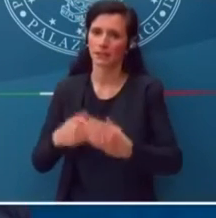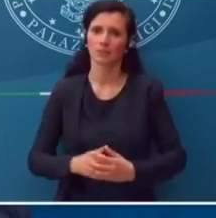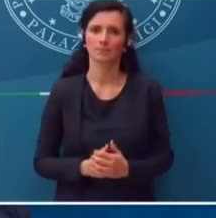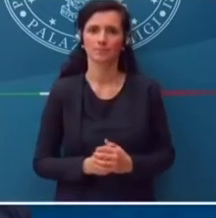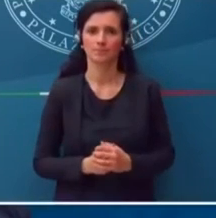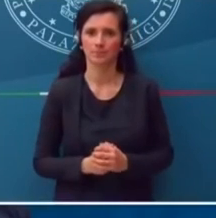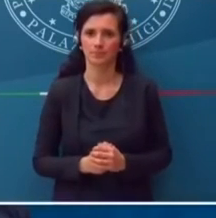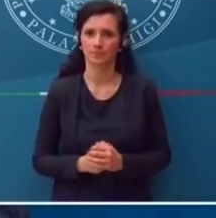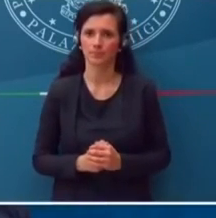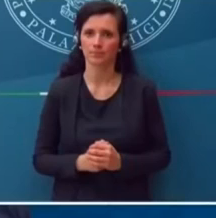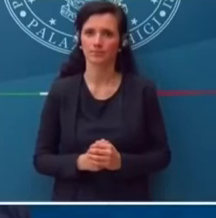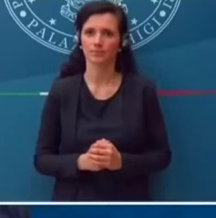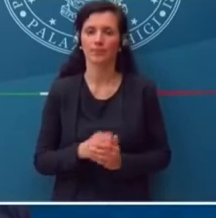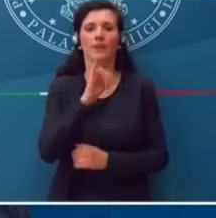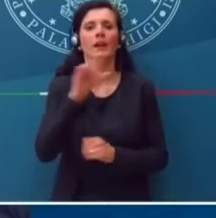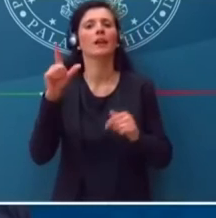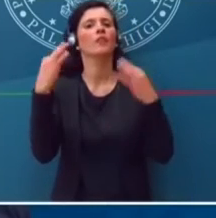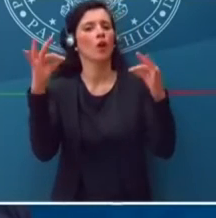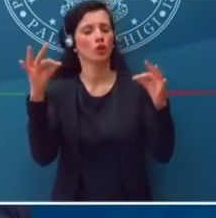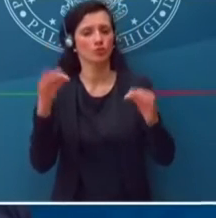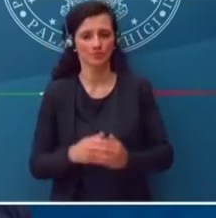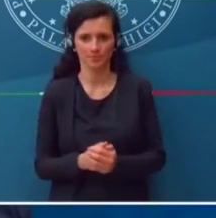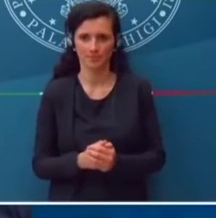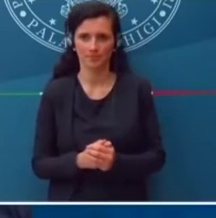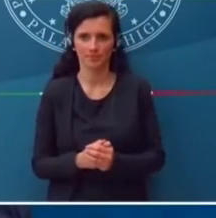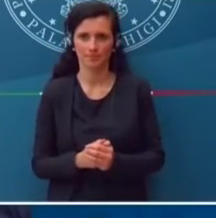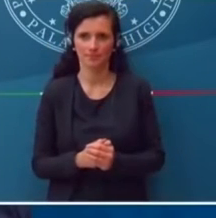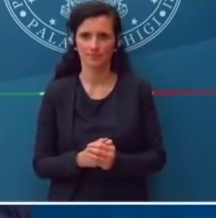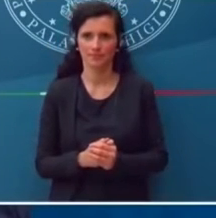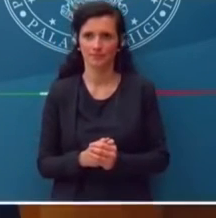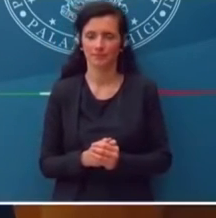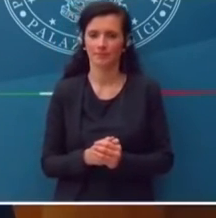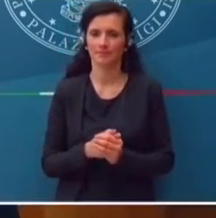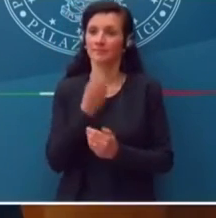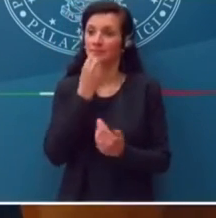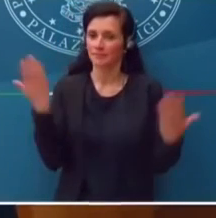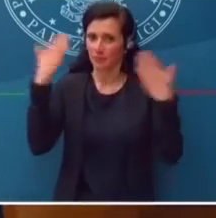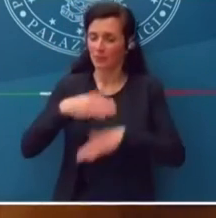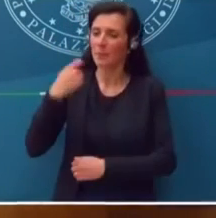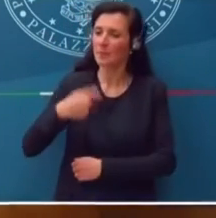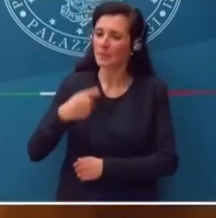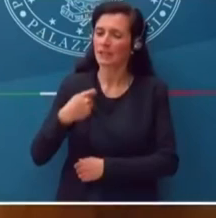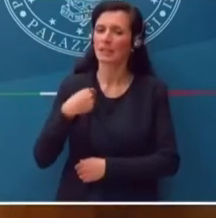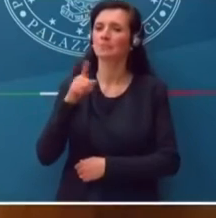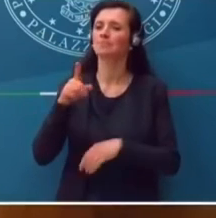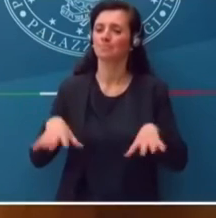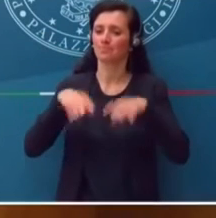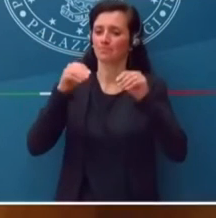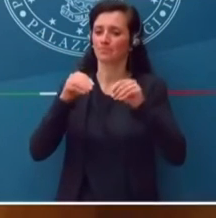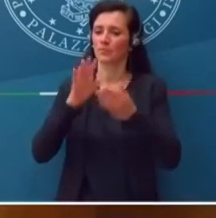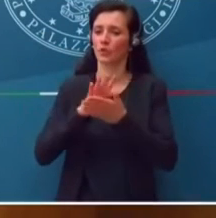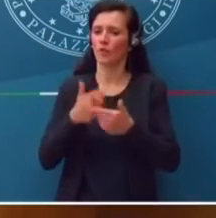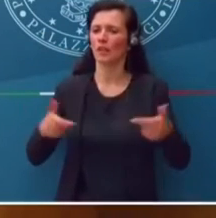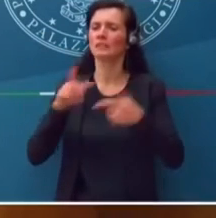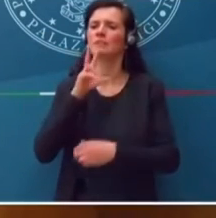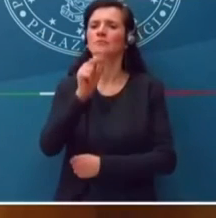Carmelo Caruso del Foglio. Salve. Presidente, lei inizio conferenza ha parlato di coscienza, è